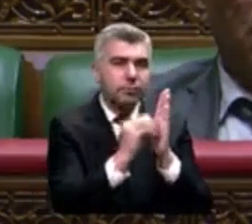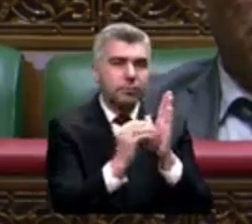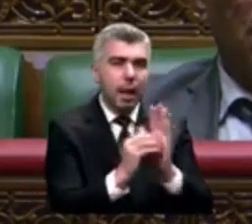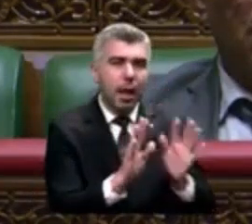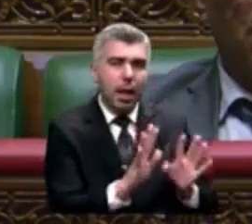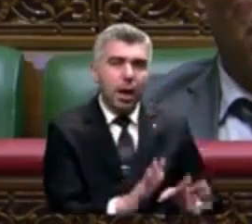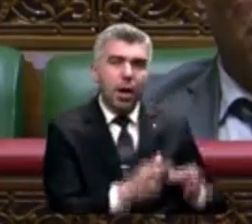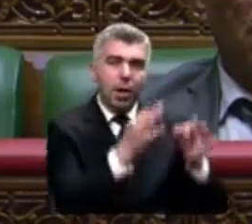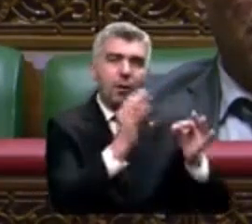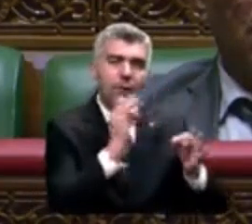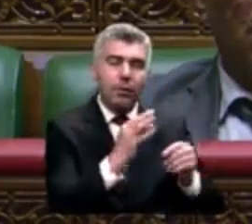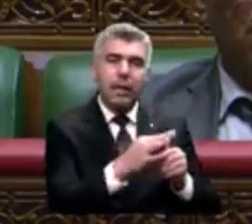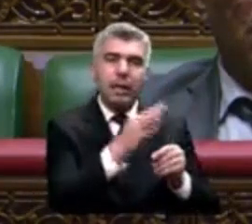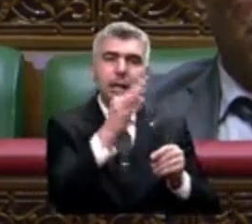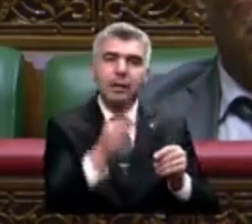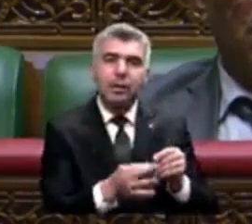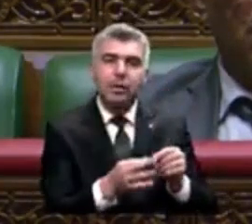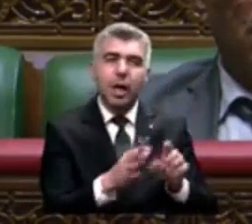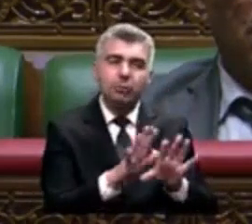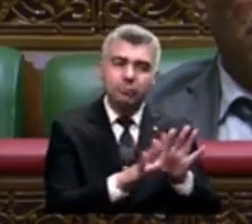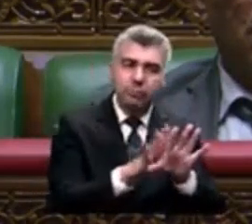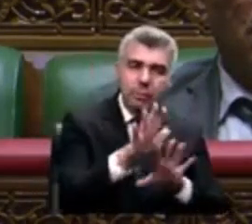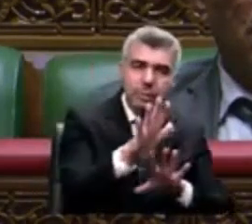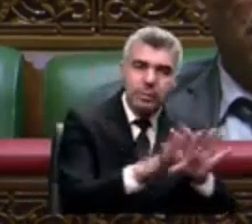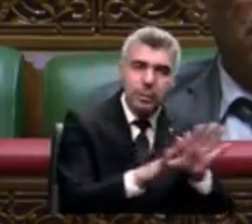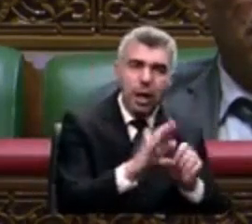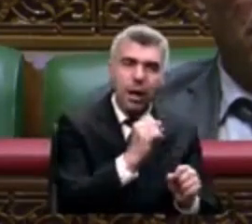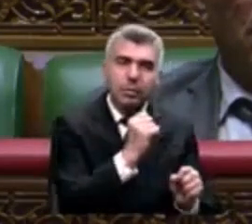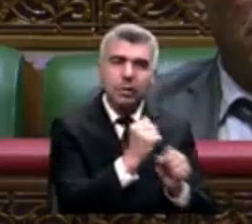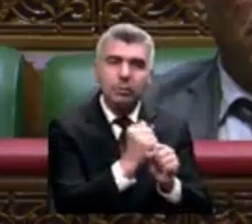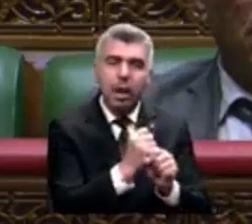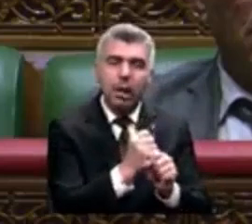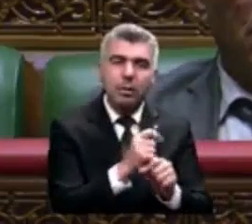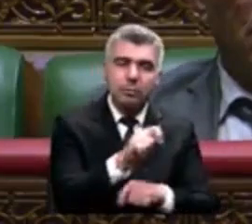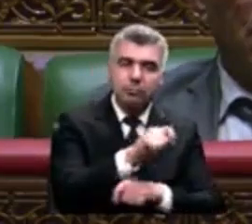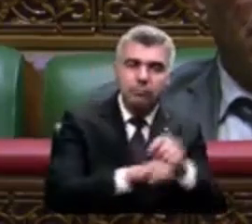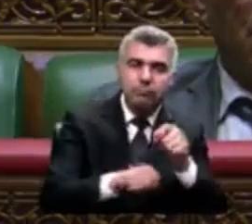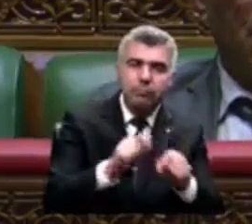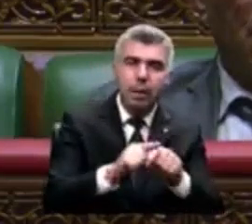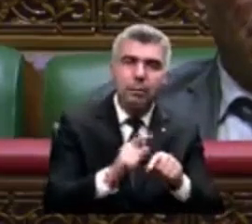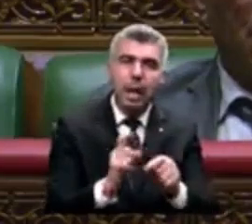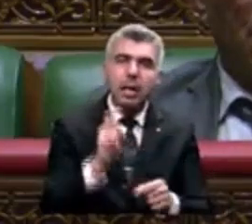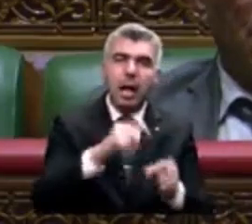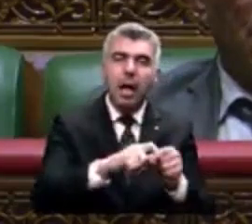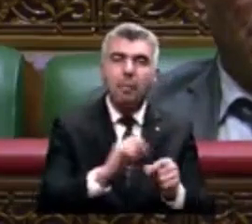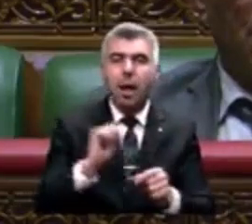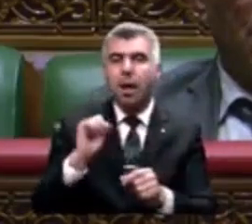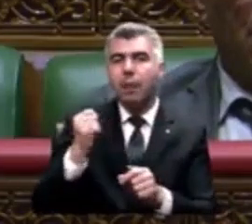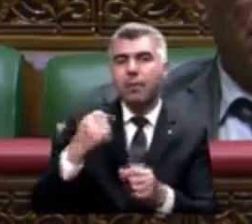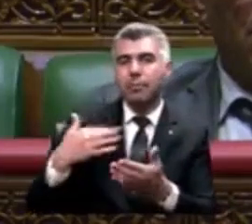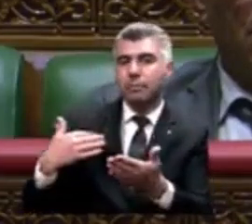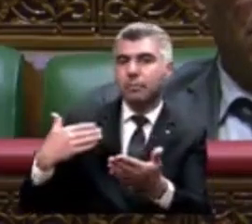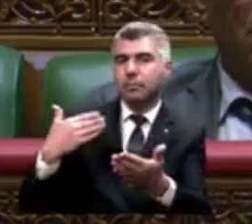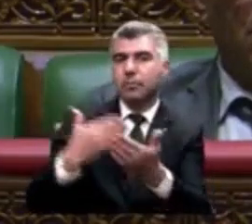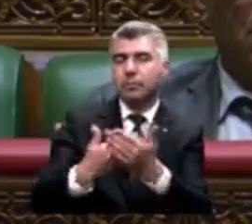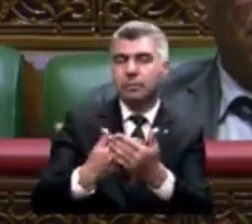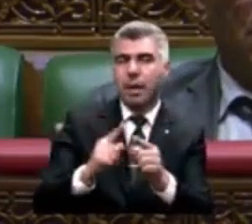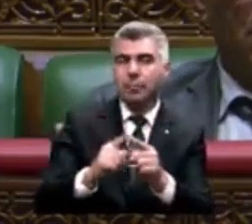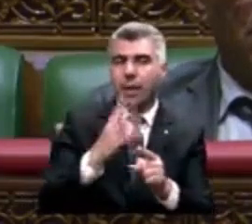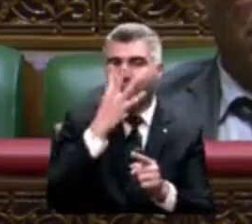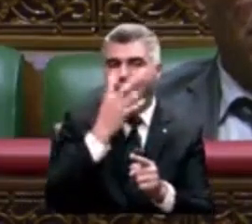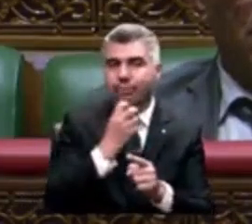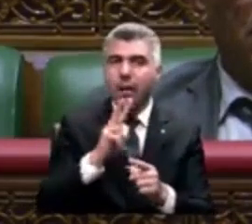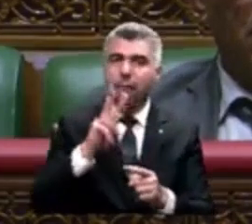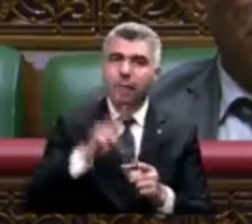المكتسبات الناتجة عن التفاوض الجاد وعن مسار نضالي ممتد للحركة النقابية لسنوات، وهو ما خيب آمال الحركة النقابية